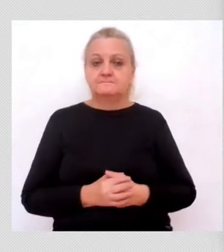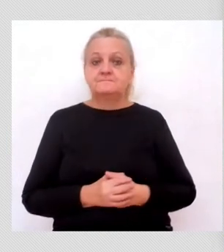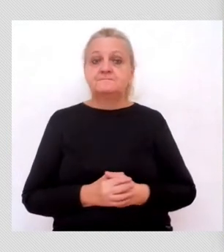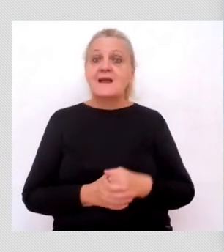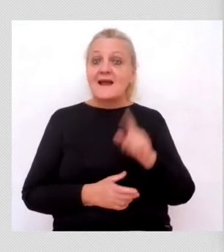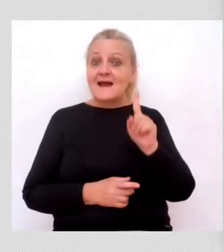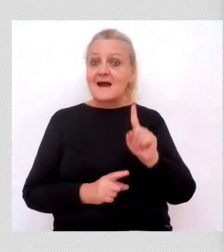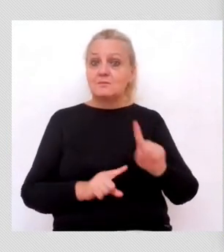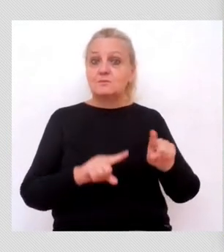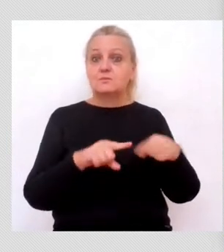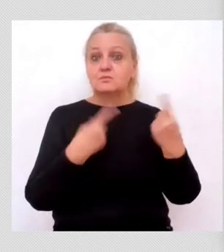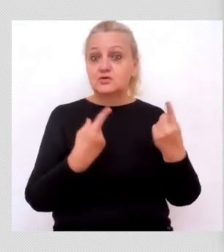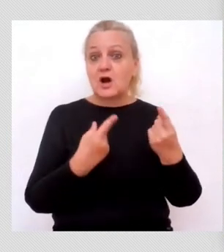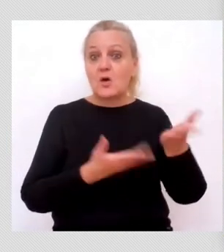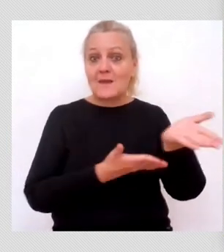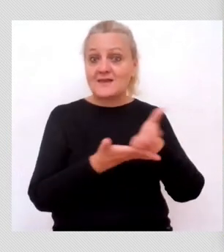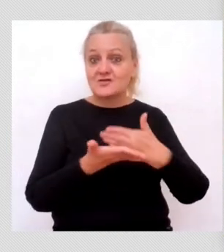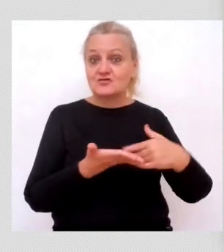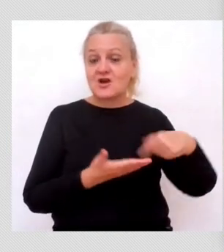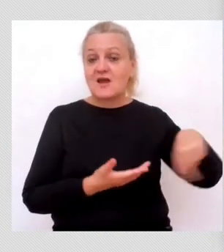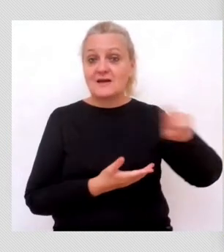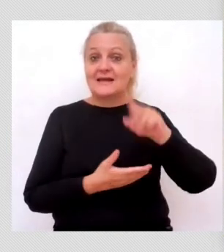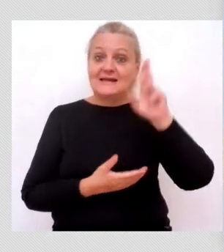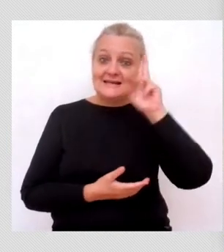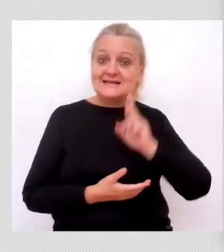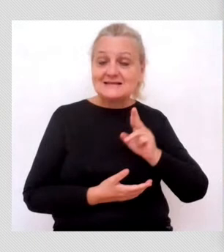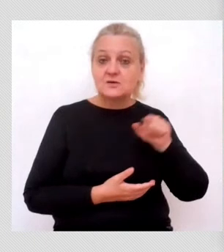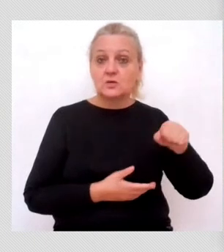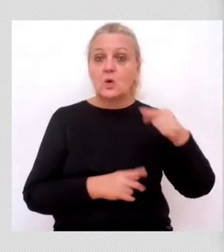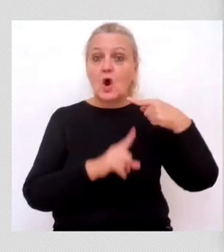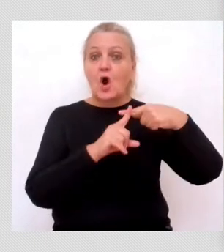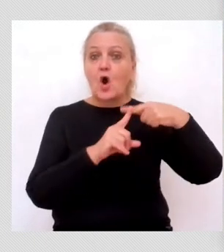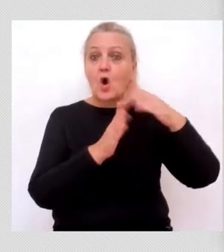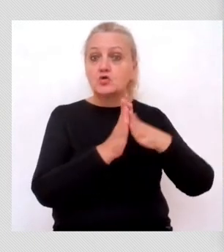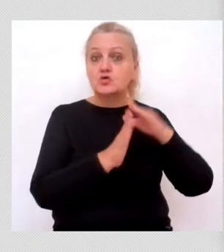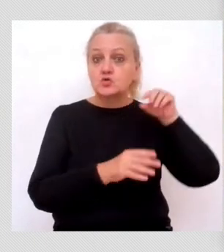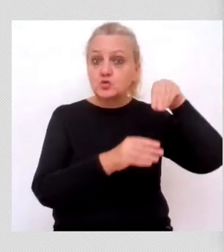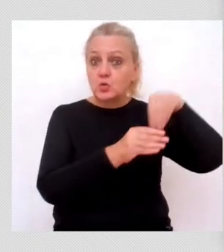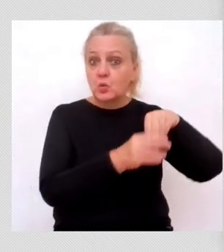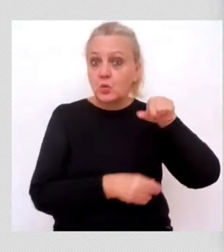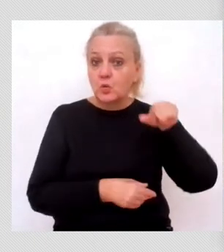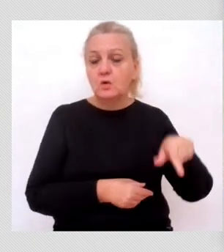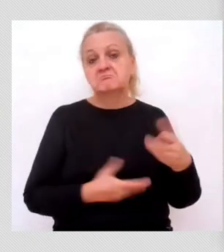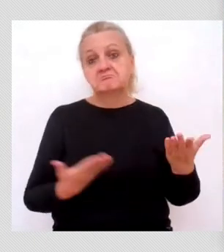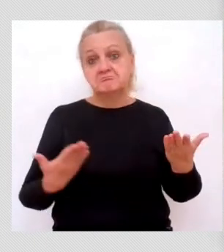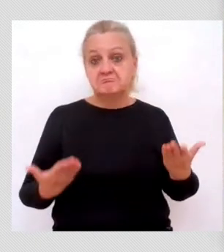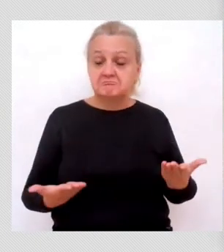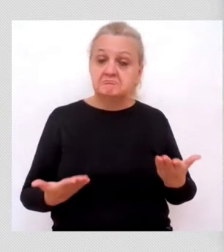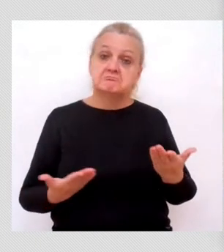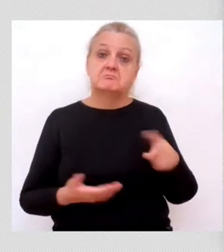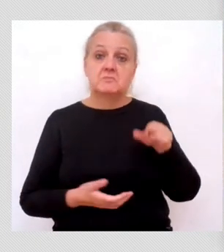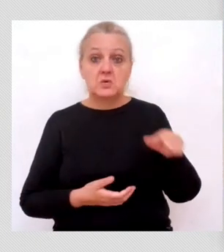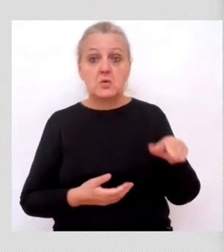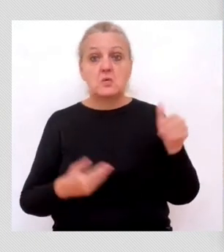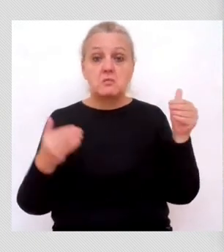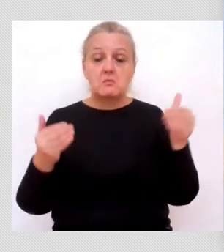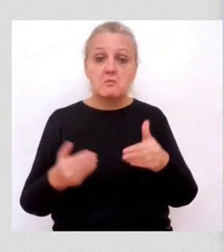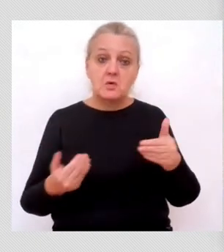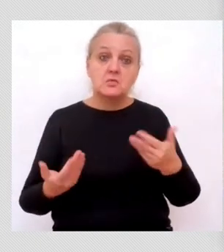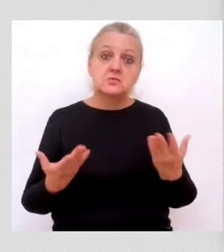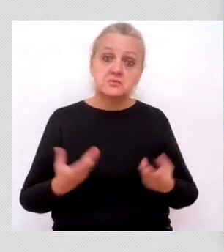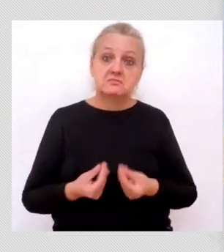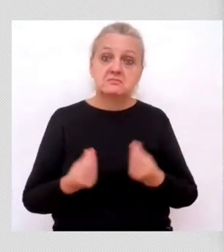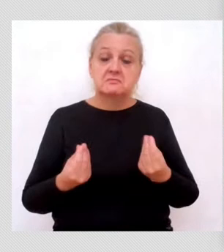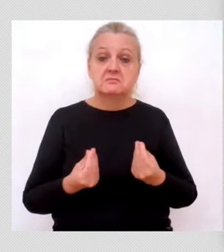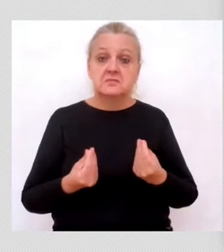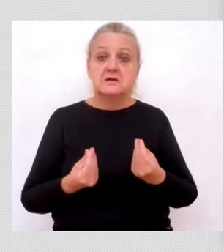przekonanie do siebie przynajmniej części instytucjonalnego kościoła byłoby na pewno, no,